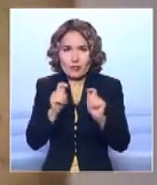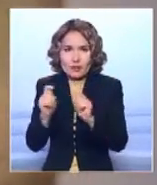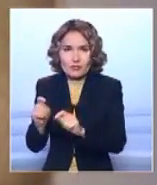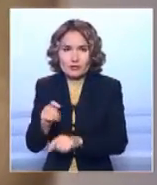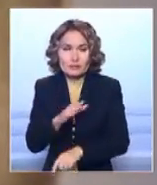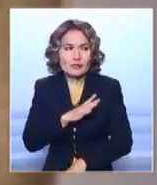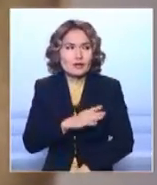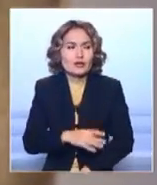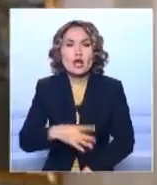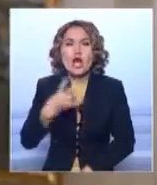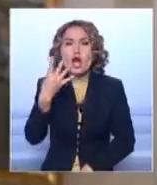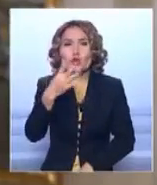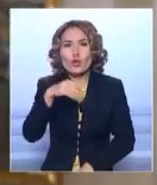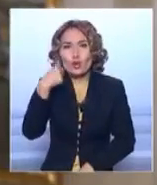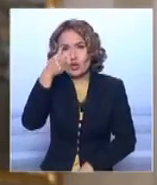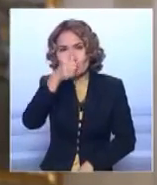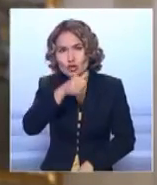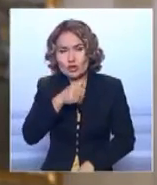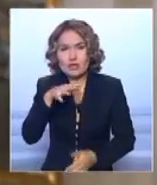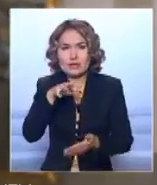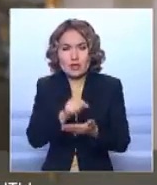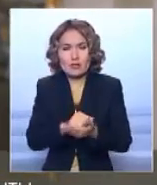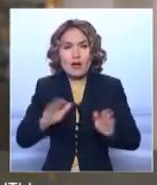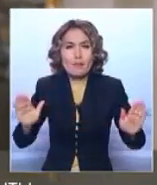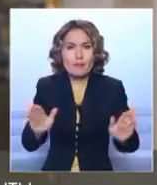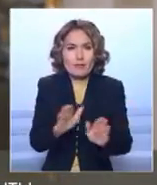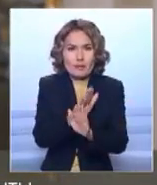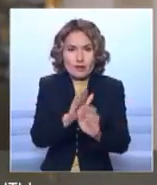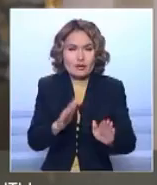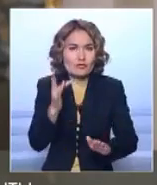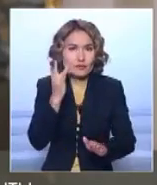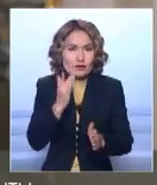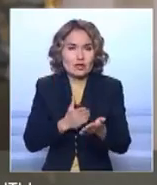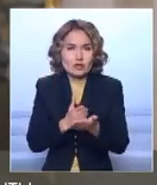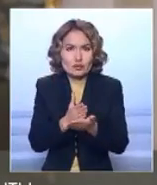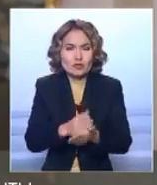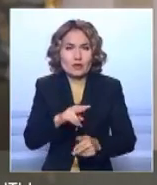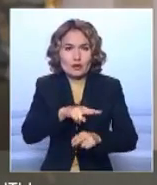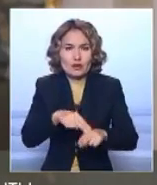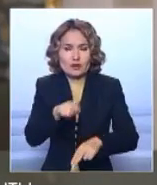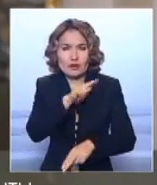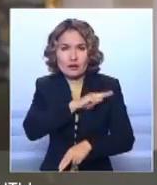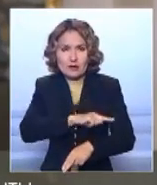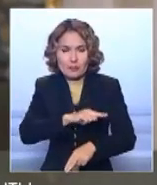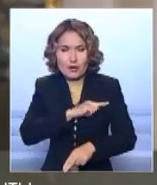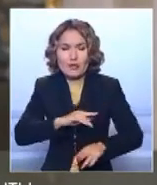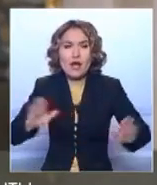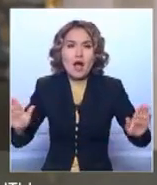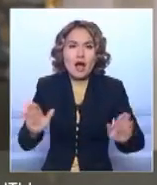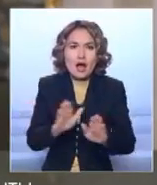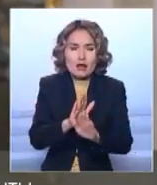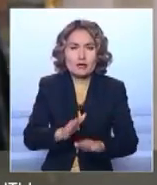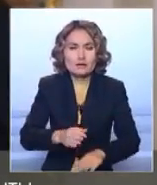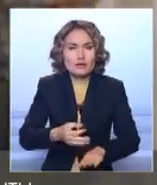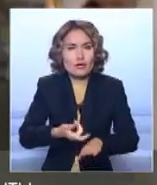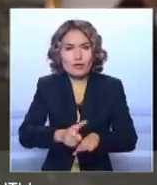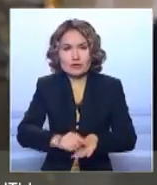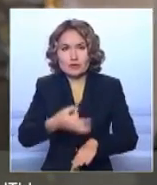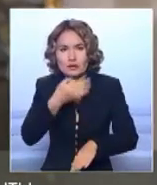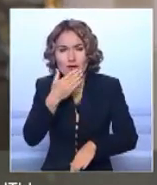4 жыл шамасында өлең айтып келемін осы құқық қорғау қызметі саласында. Өлең айтып, өзіме ән жақын болғандықтан осындай